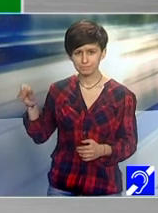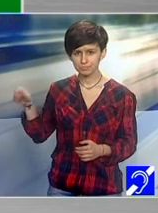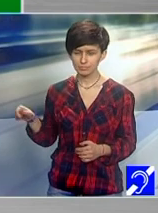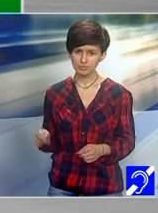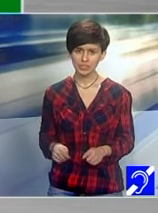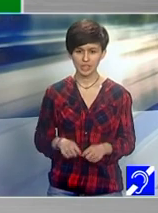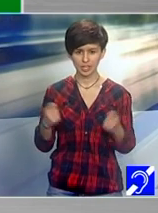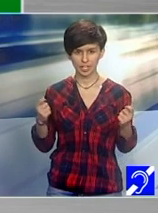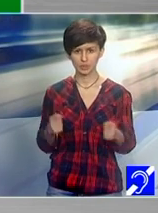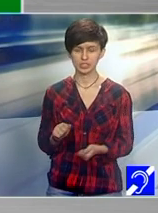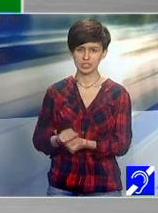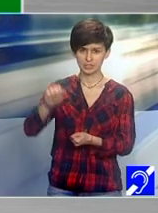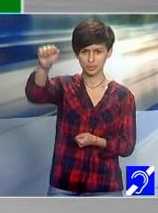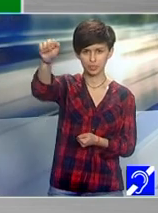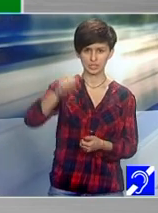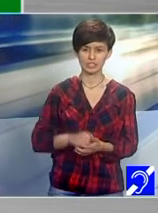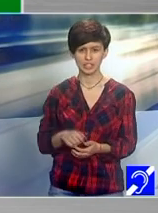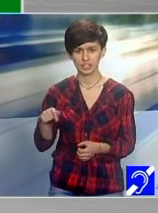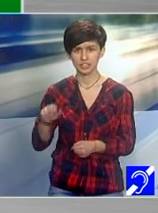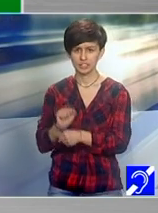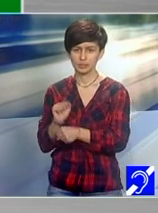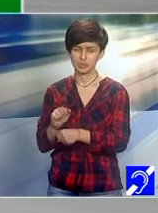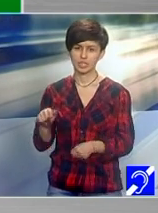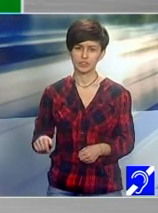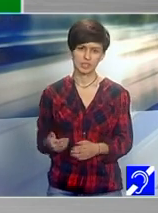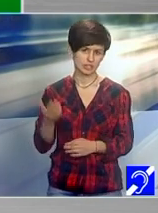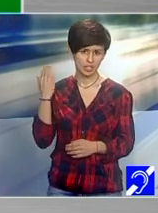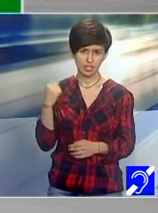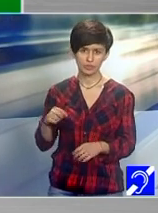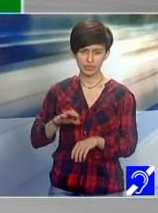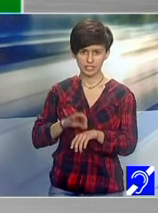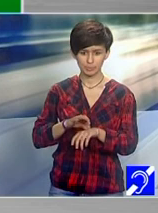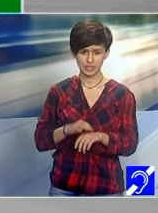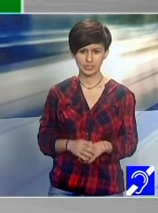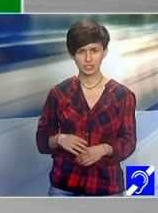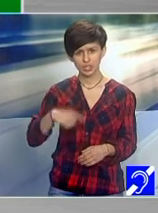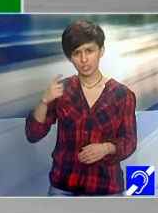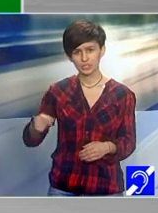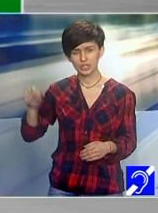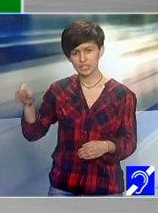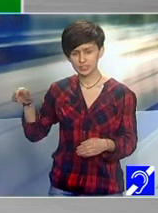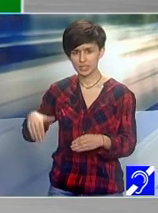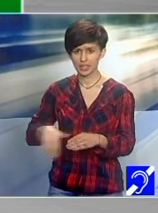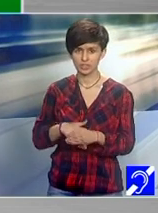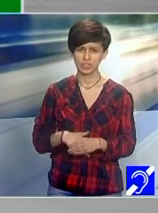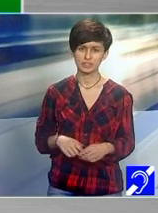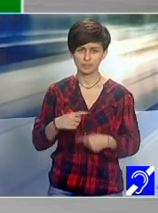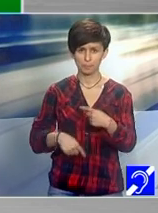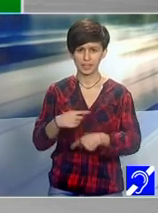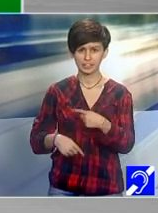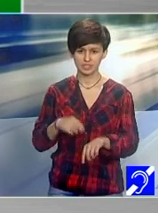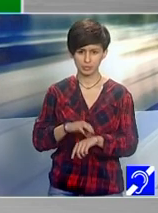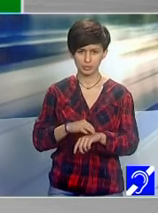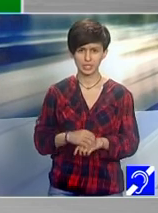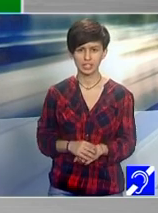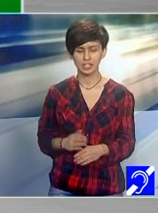deschis seria protestelor în această săptămână au fost medicii, dar și alți angajați din sistemul sanitar. Aceștia au intrat în